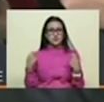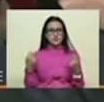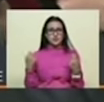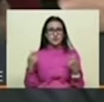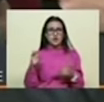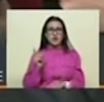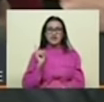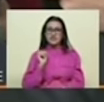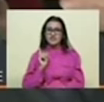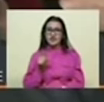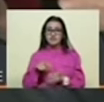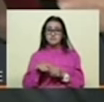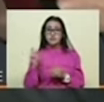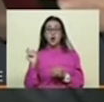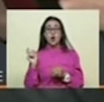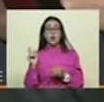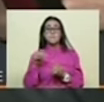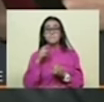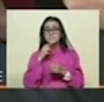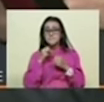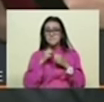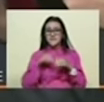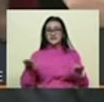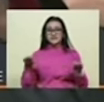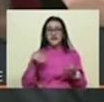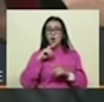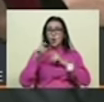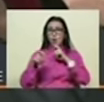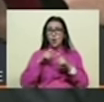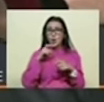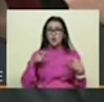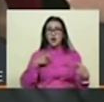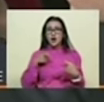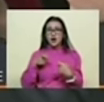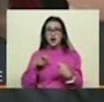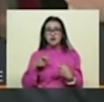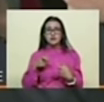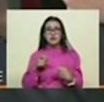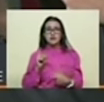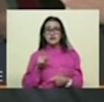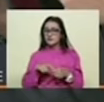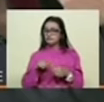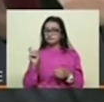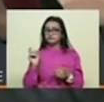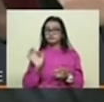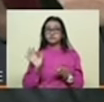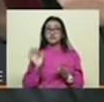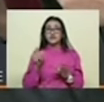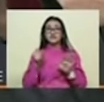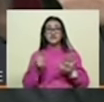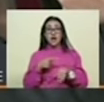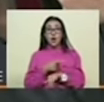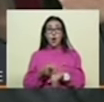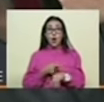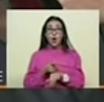verboten. Nachrichten, die zu Hass oder Krieg anstiften, müssen entfernt werden. Wenn das nicht innerhalb von 6 Stunden geschieht, werden Sanktionen oder